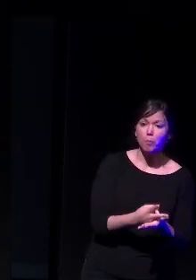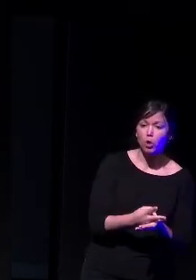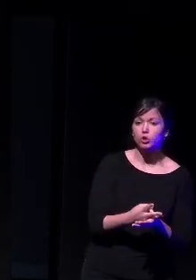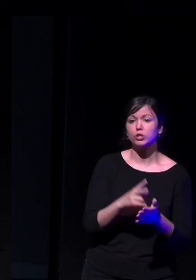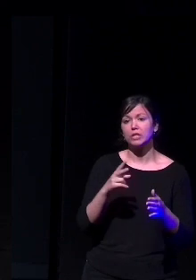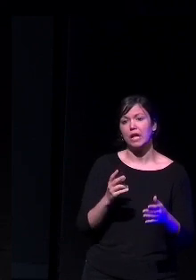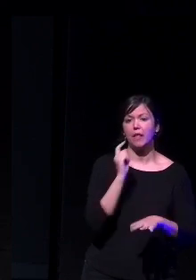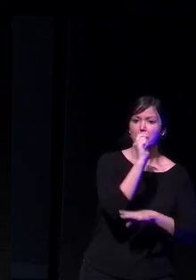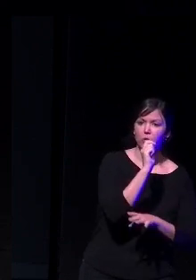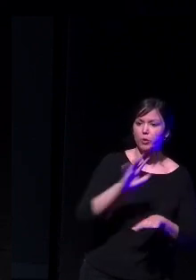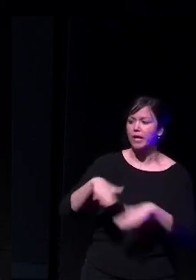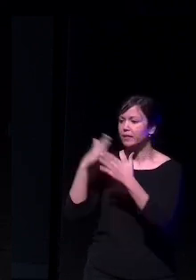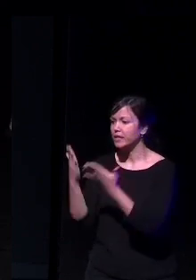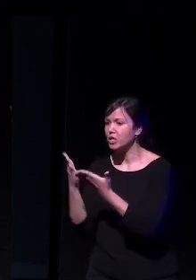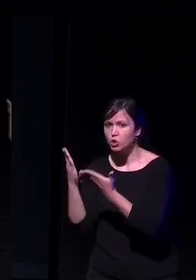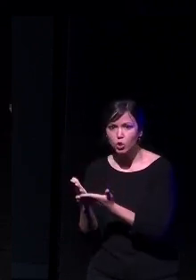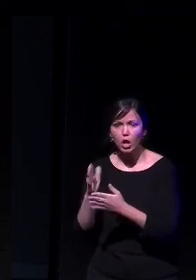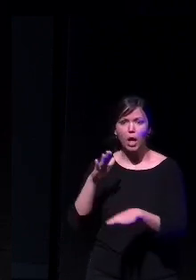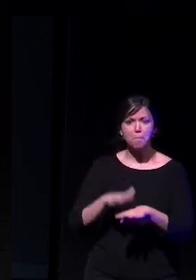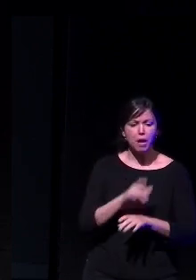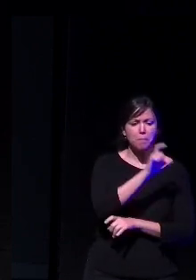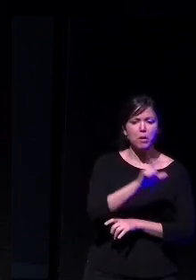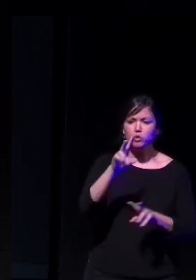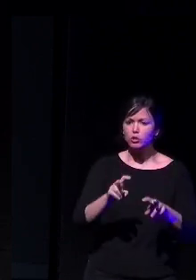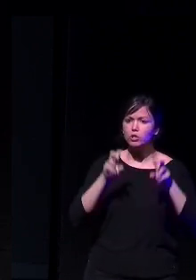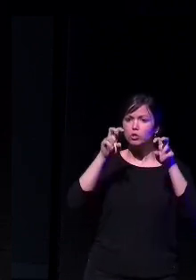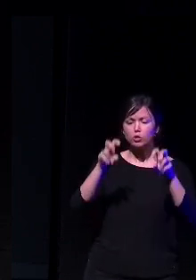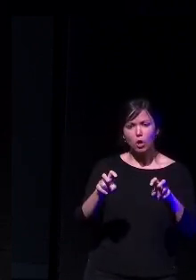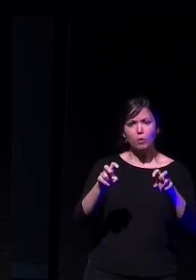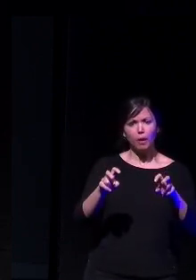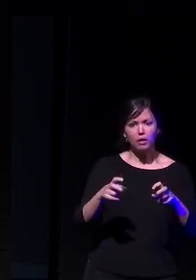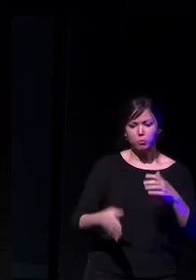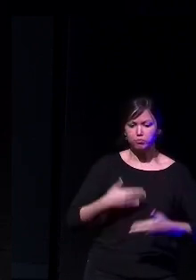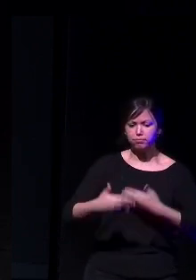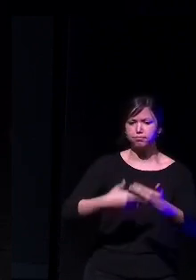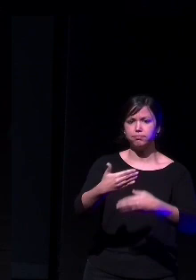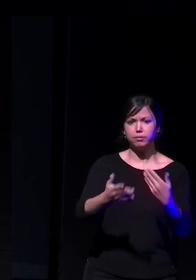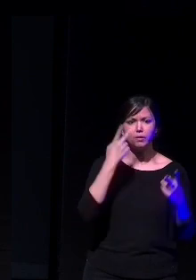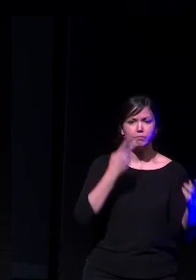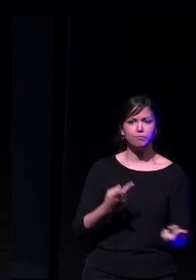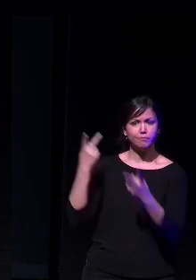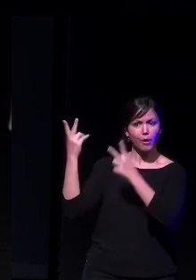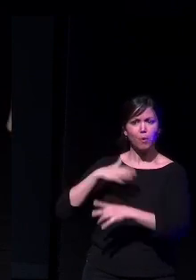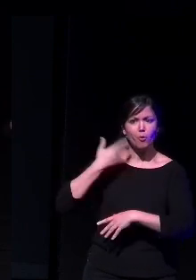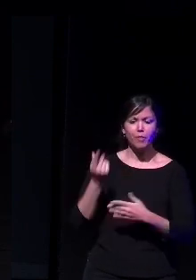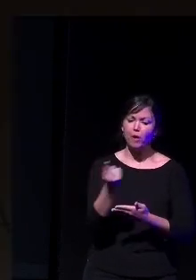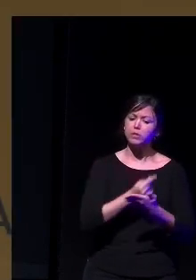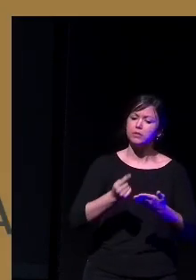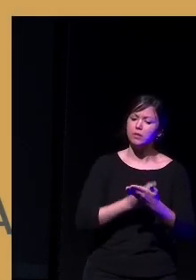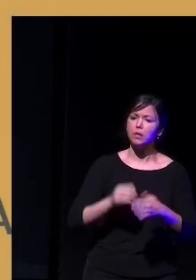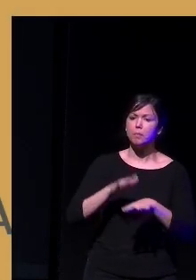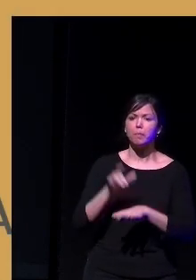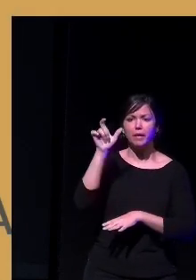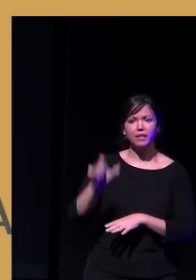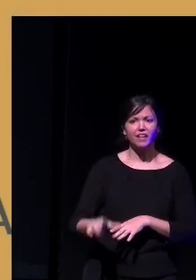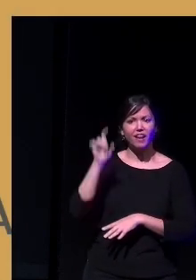d'Olot per tal de posar en valor els nous talents gironins. Poden veure l'escultura projectada a la pantalla. És una escultura dissenyada per l'alumna